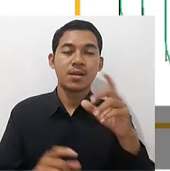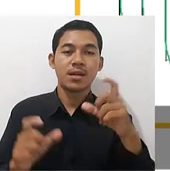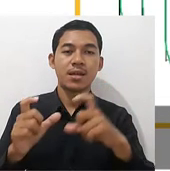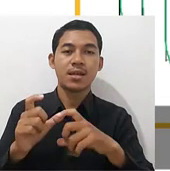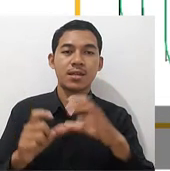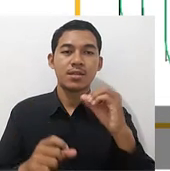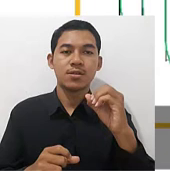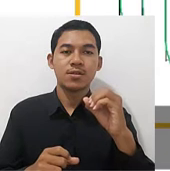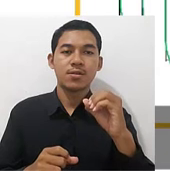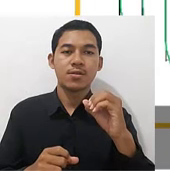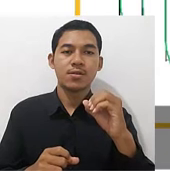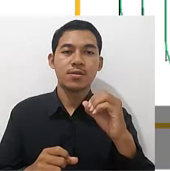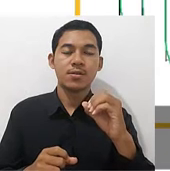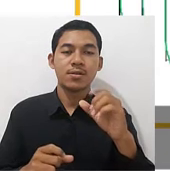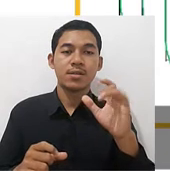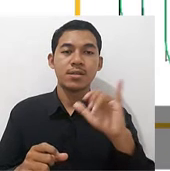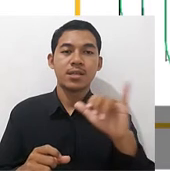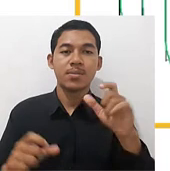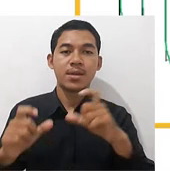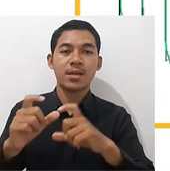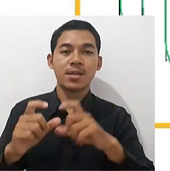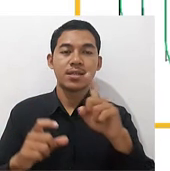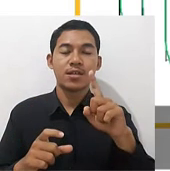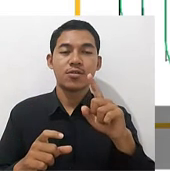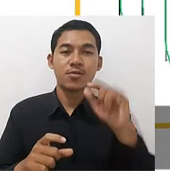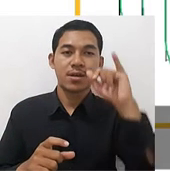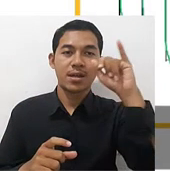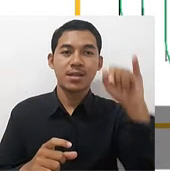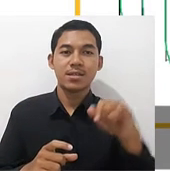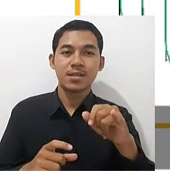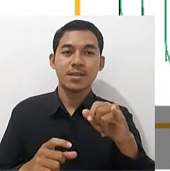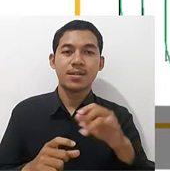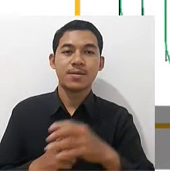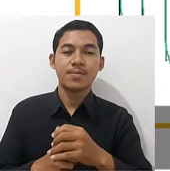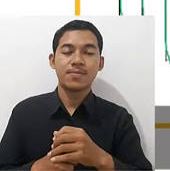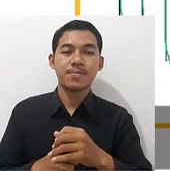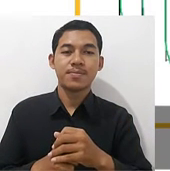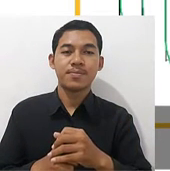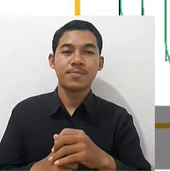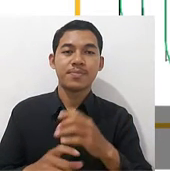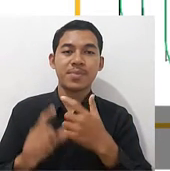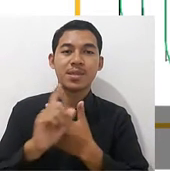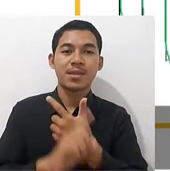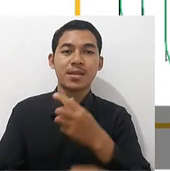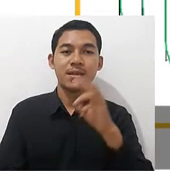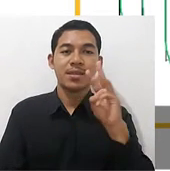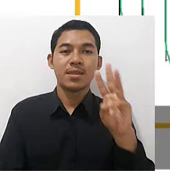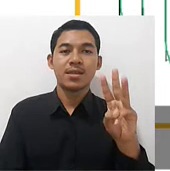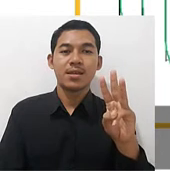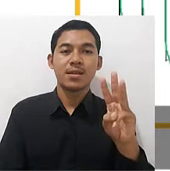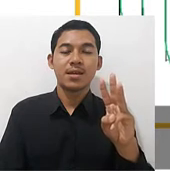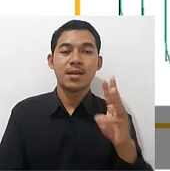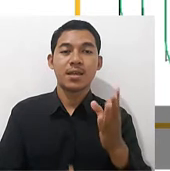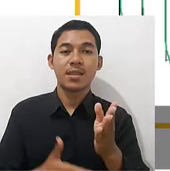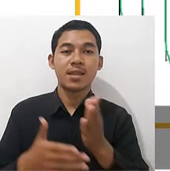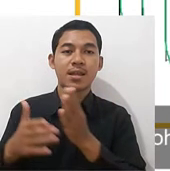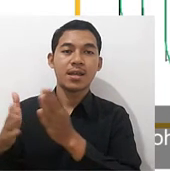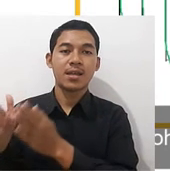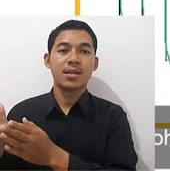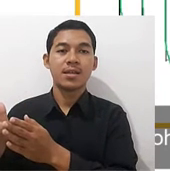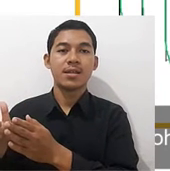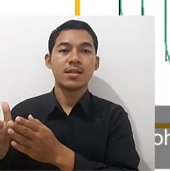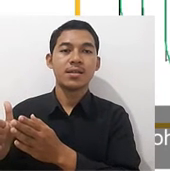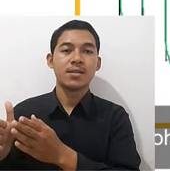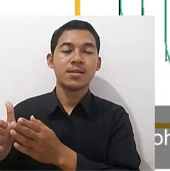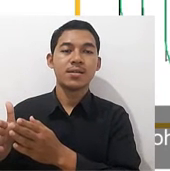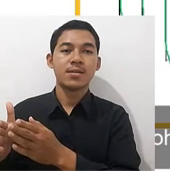S0 dikali dengan S1 aksen. Nah, oke. Terus Y3-nya yang terakhir. Y3 kemana arahnya?